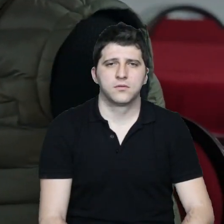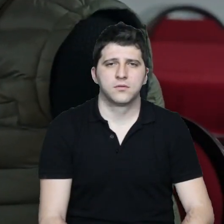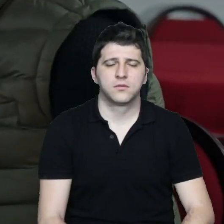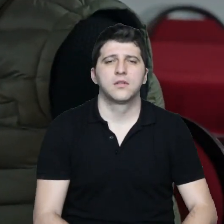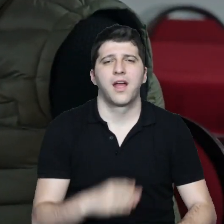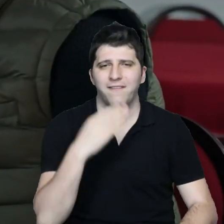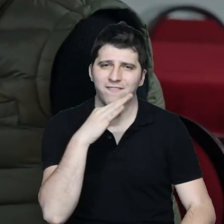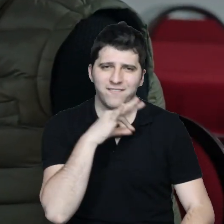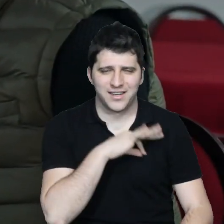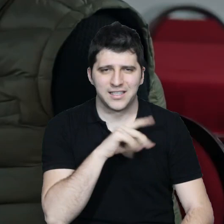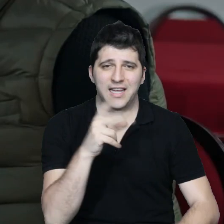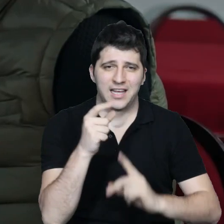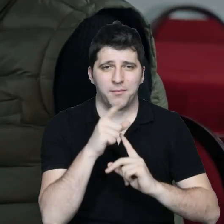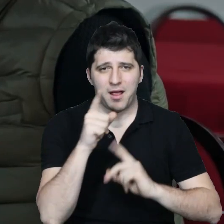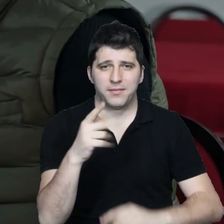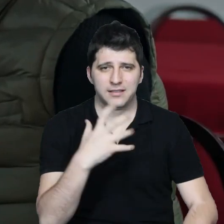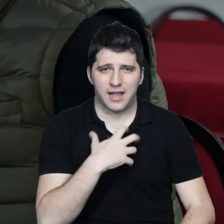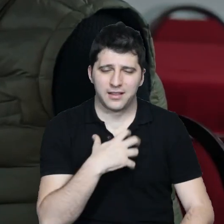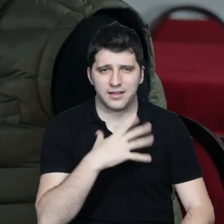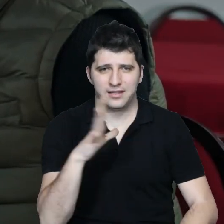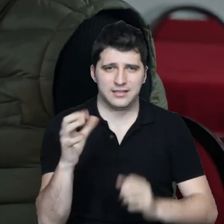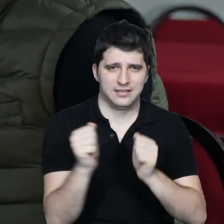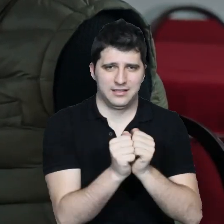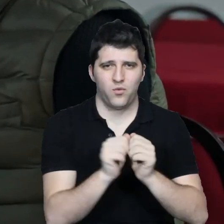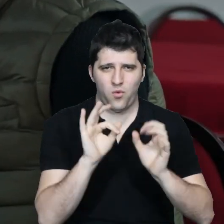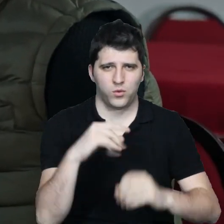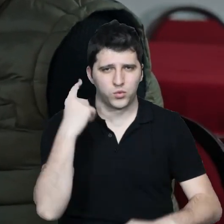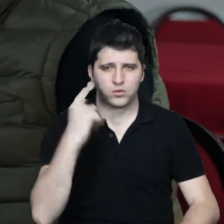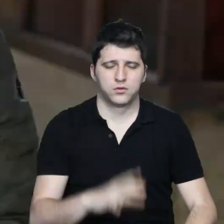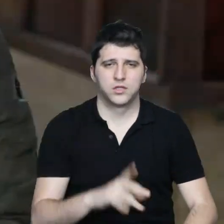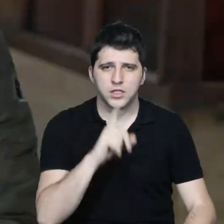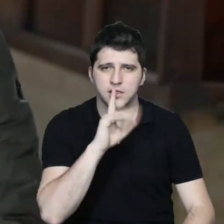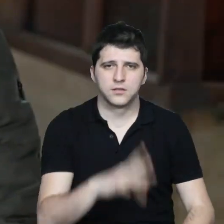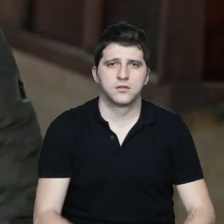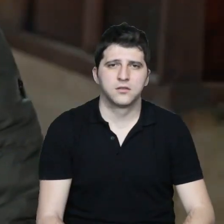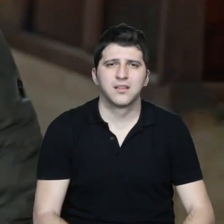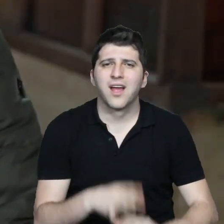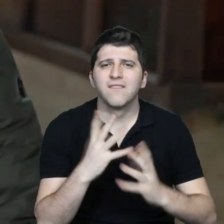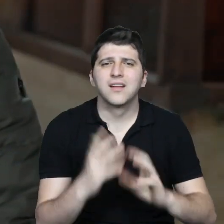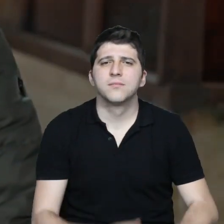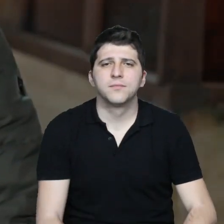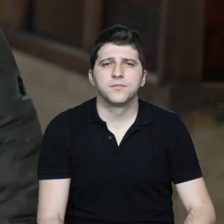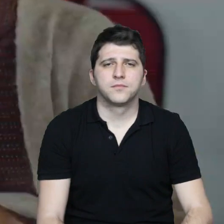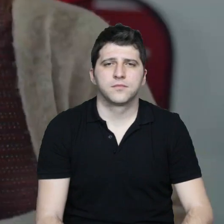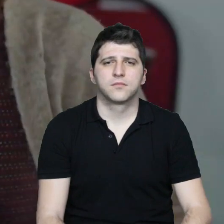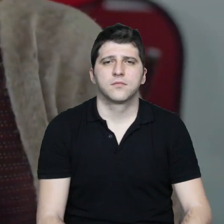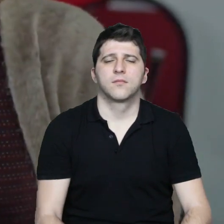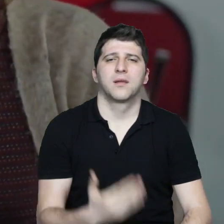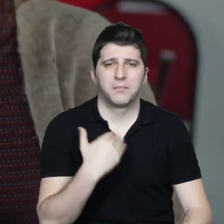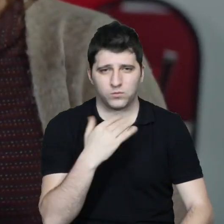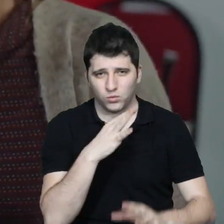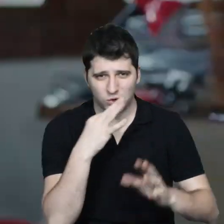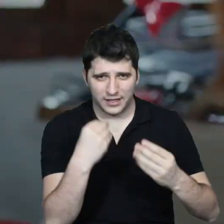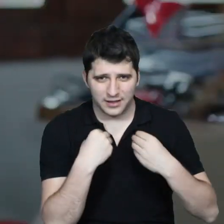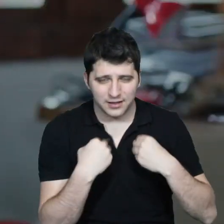Fırsatı buldun. İbrahim'i avucunun içine al işte böyle, değil mi? Efendim? Ben